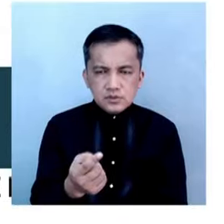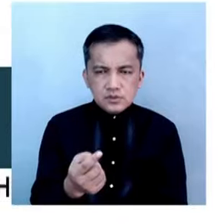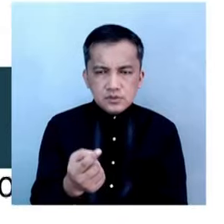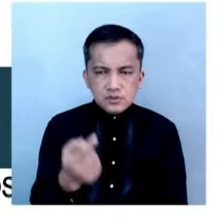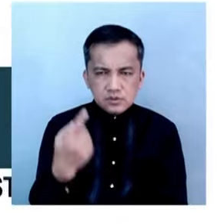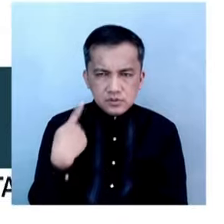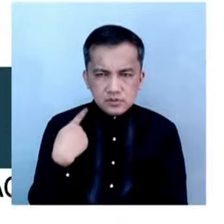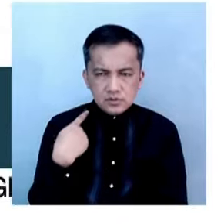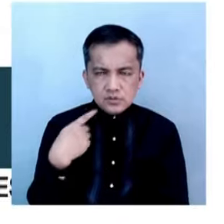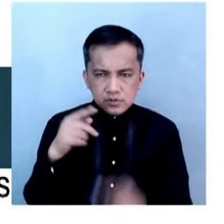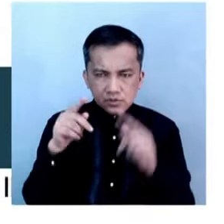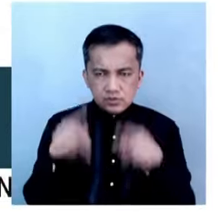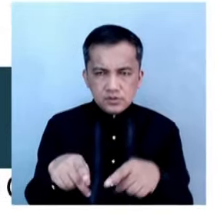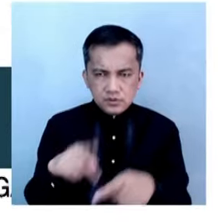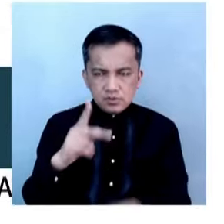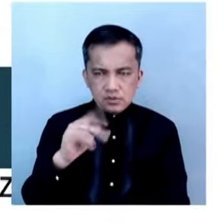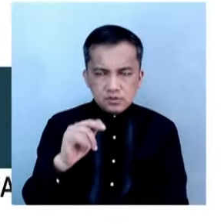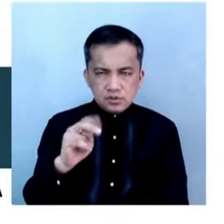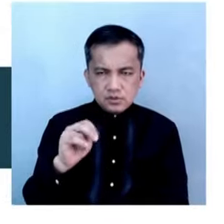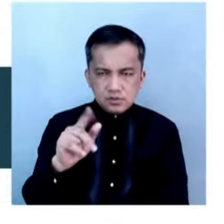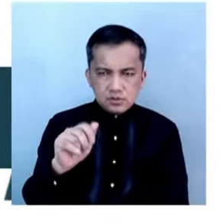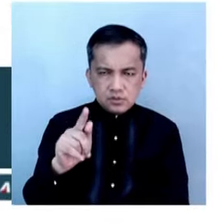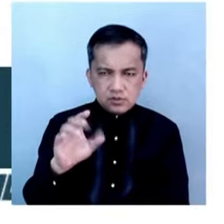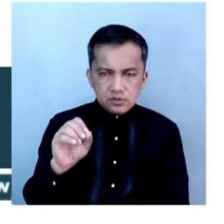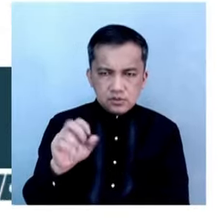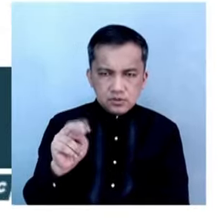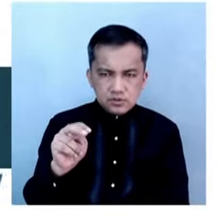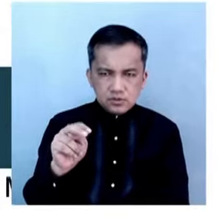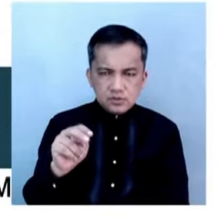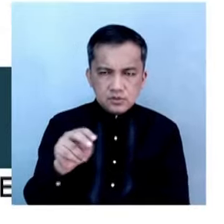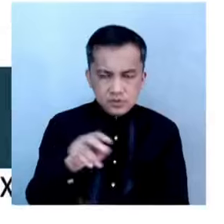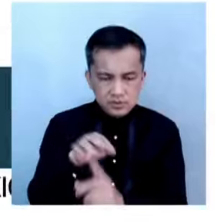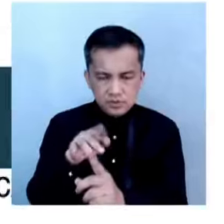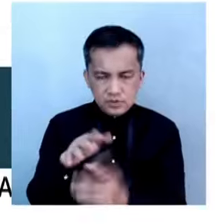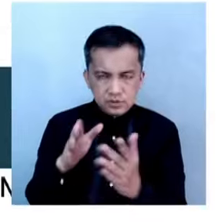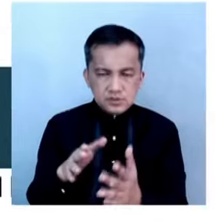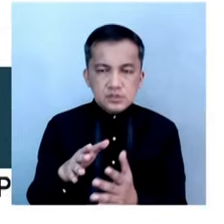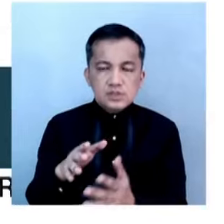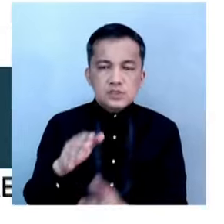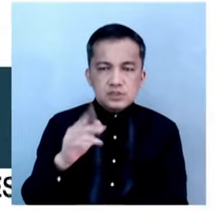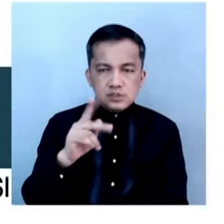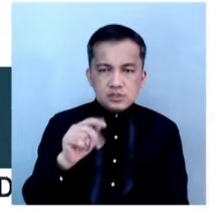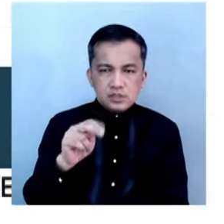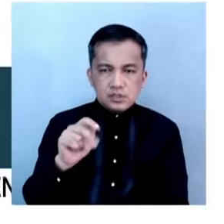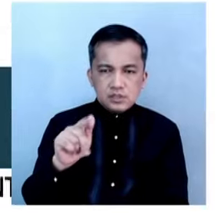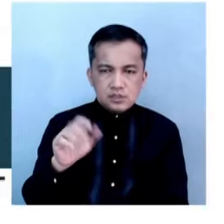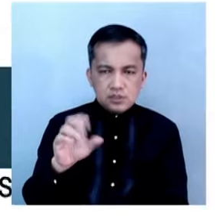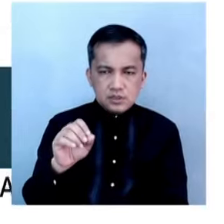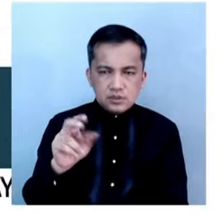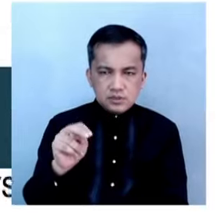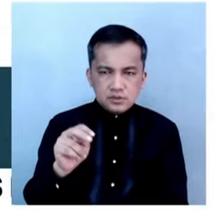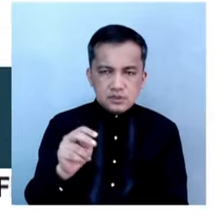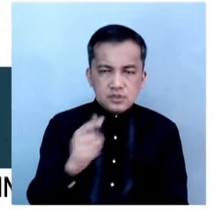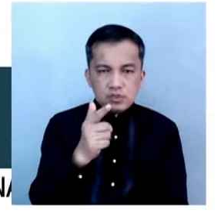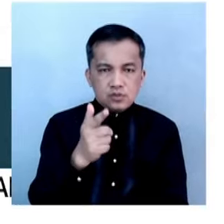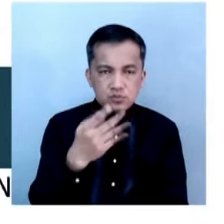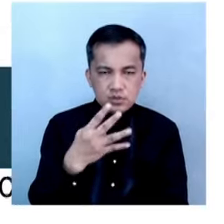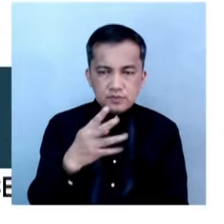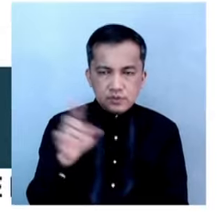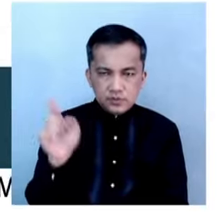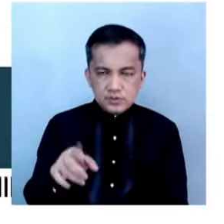may tao po dun sa Canlaon, sa observatories po natin sa Canlaon. Aman po siya 24/7. Opo.